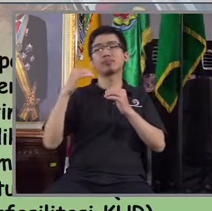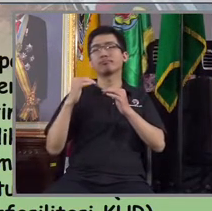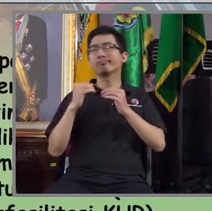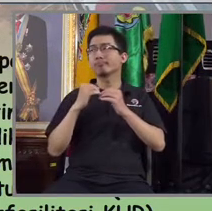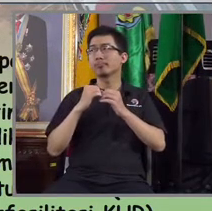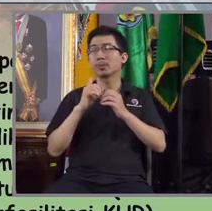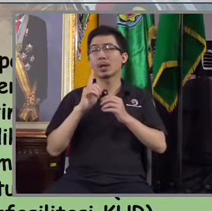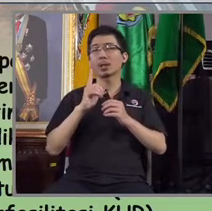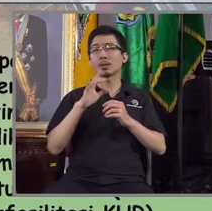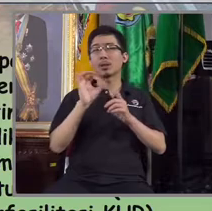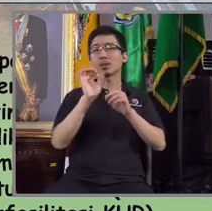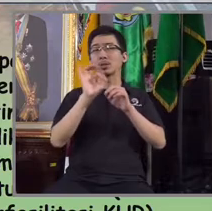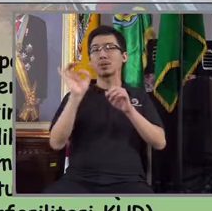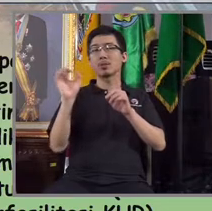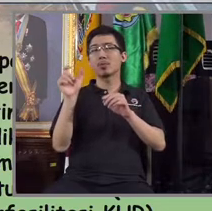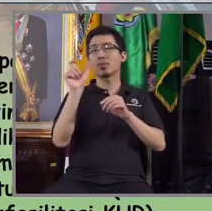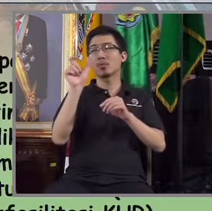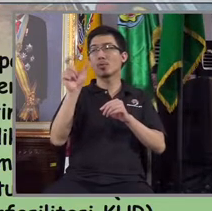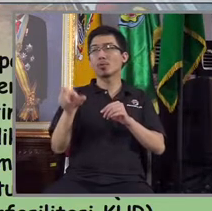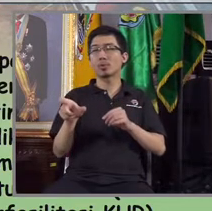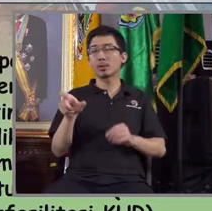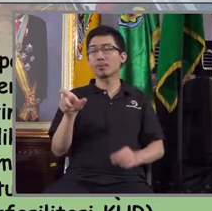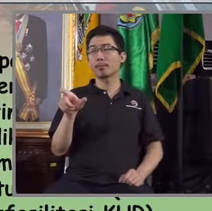ada 1.000